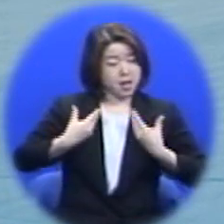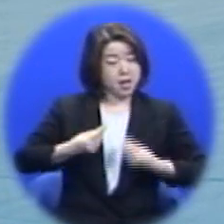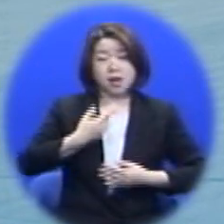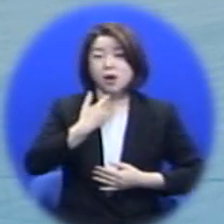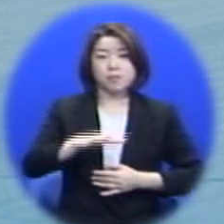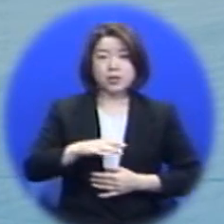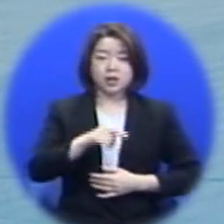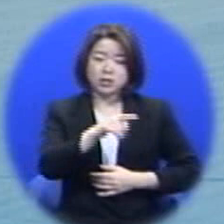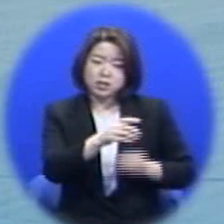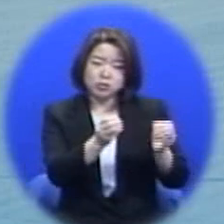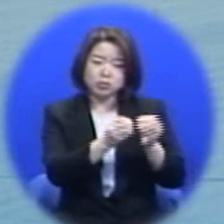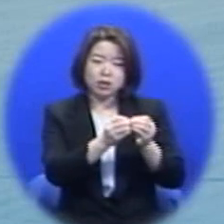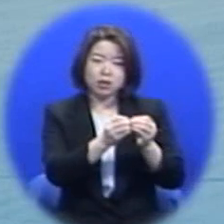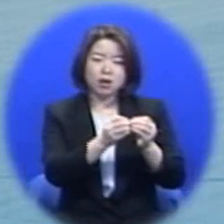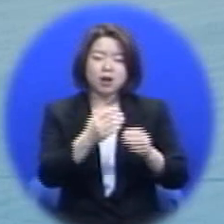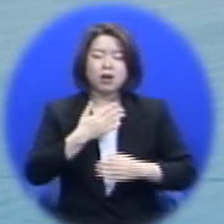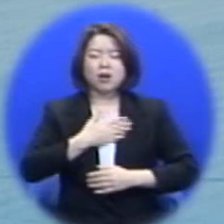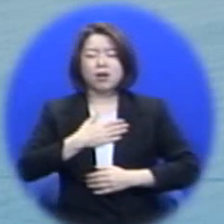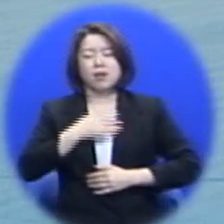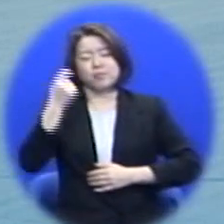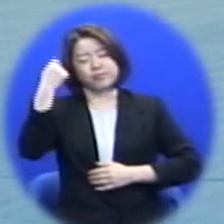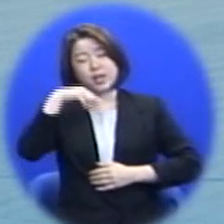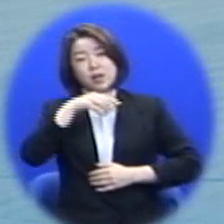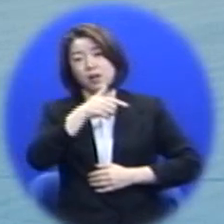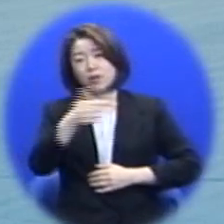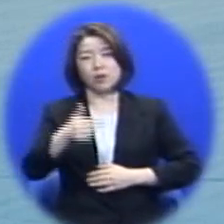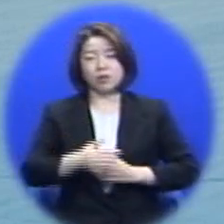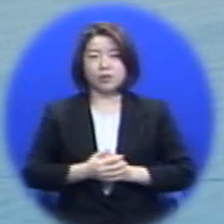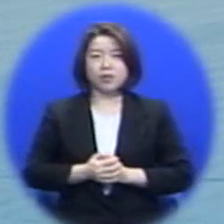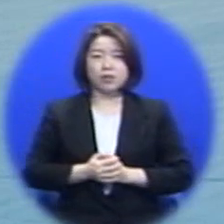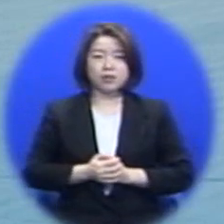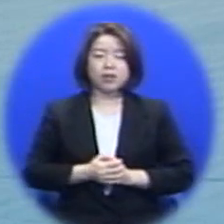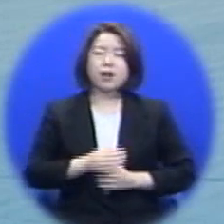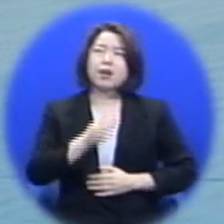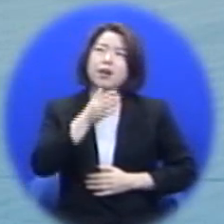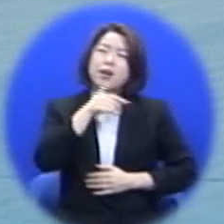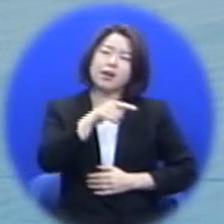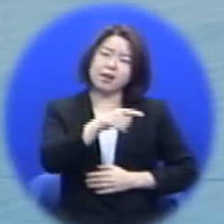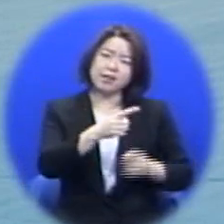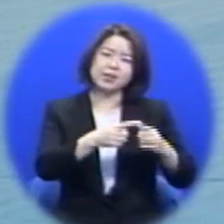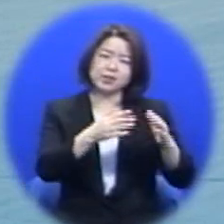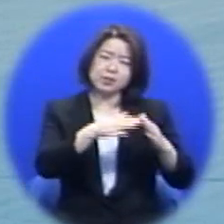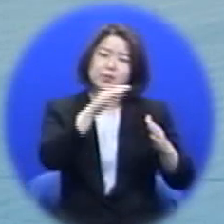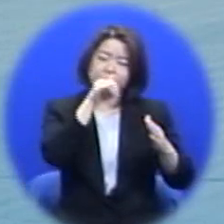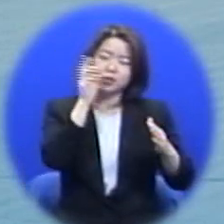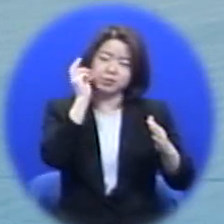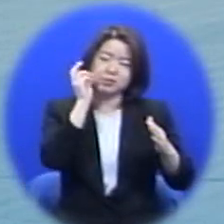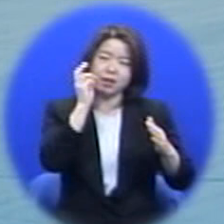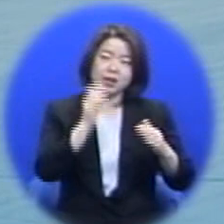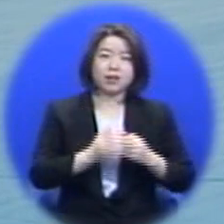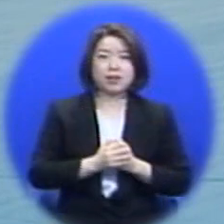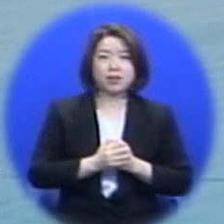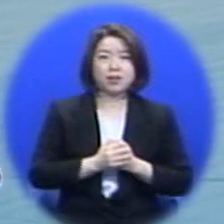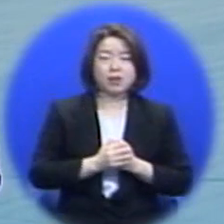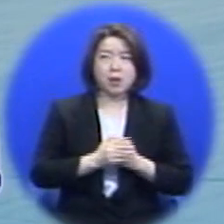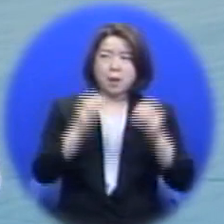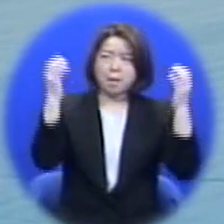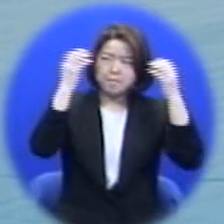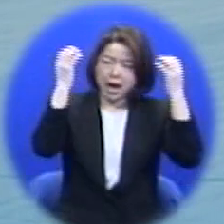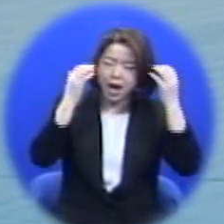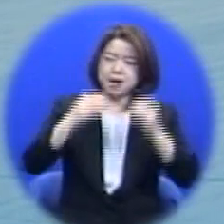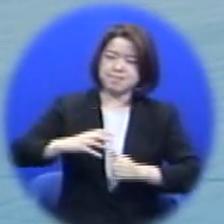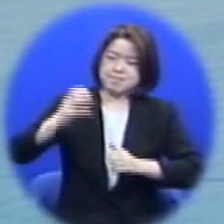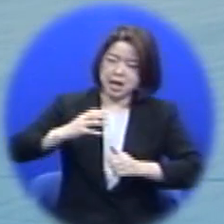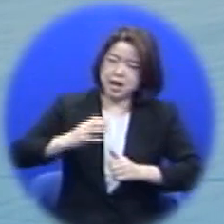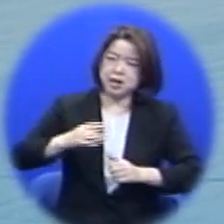구절이 그렇게 가슴에 와 닿음. 이런 교회가 정말 있을 수 있을까? 시련이 오고 핍박이